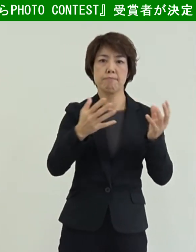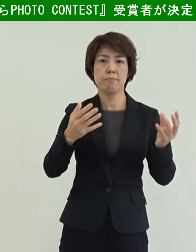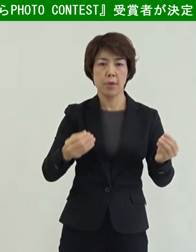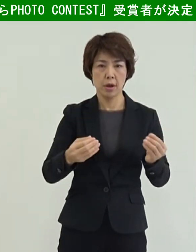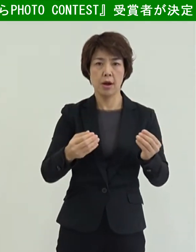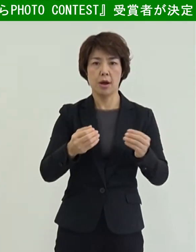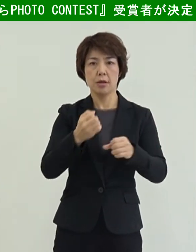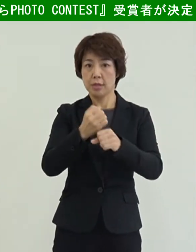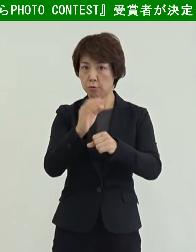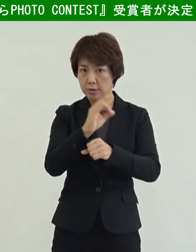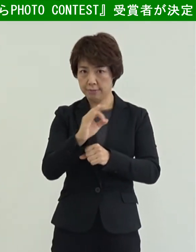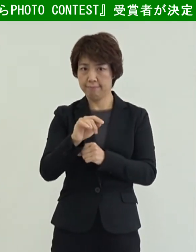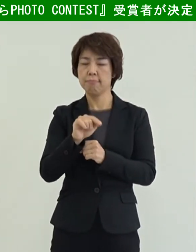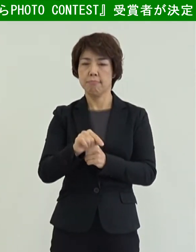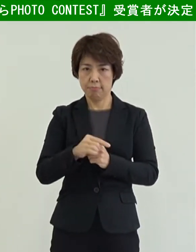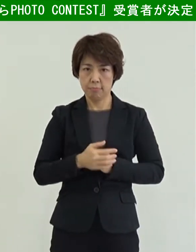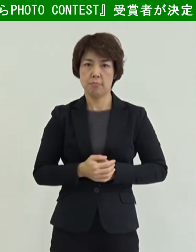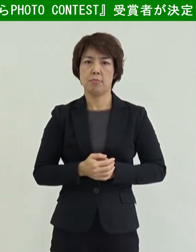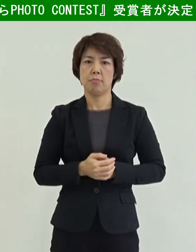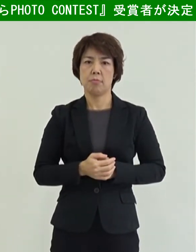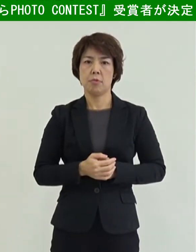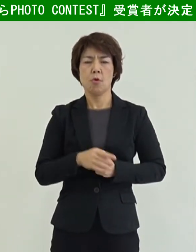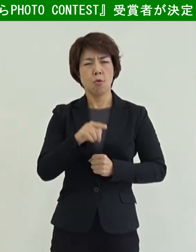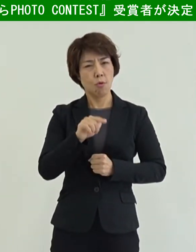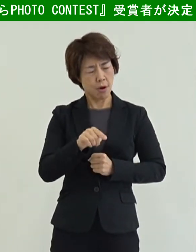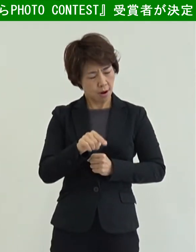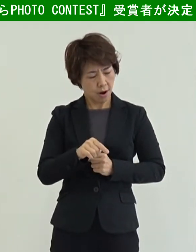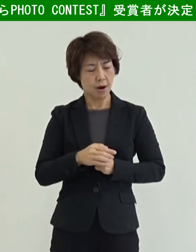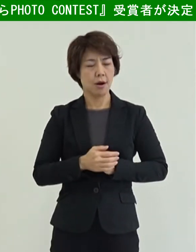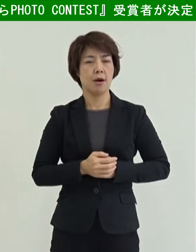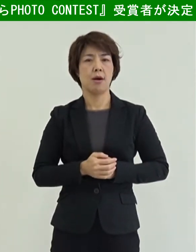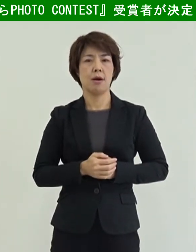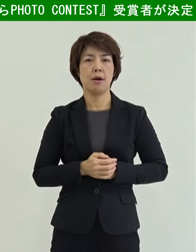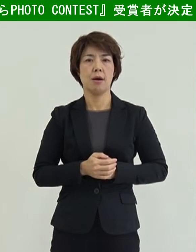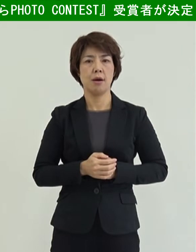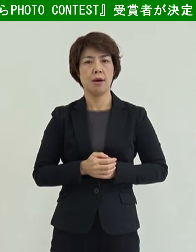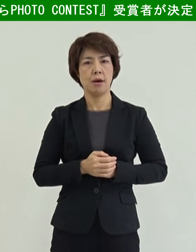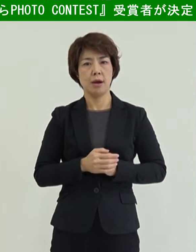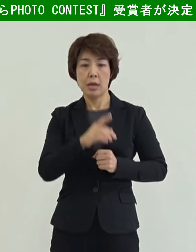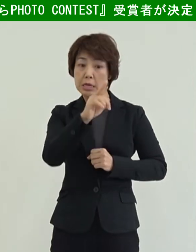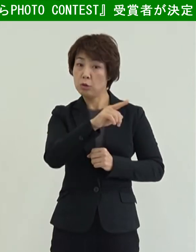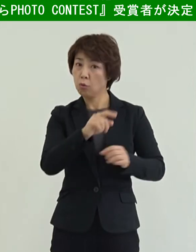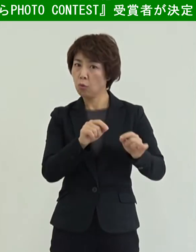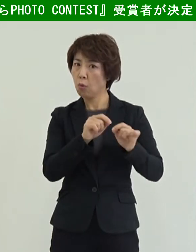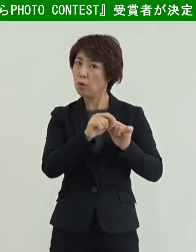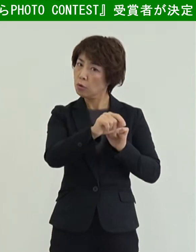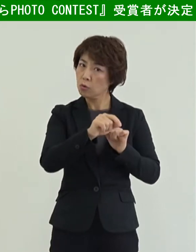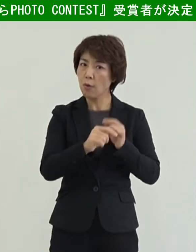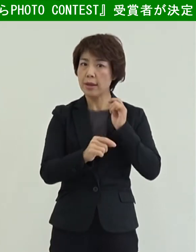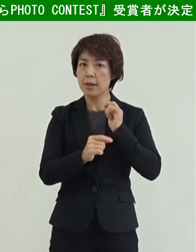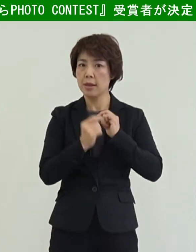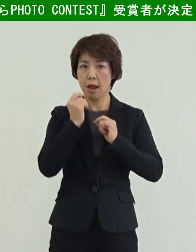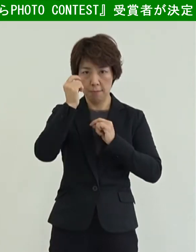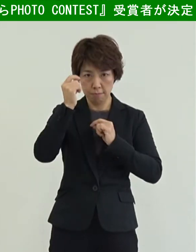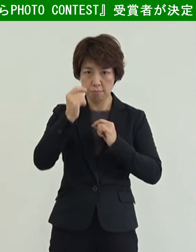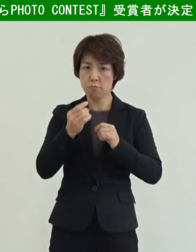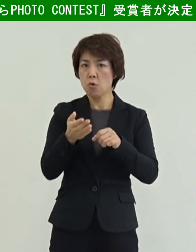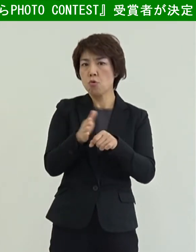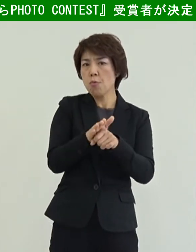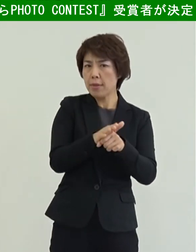群これが何と言いますかものすごく恐竜館人との距離感もひっくるめて